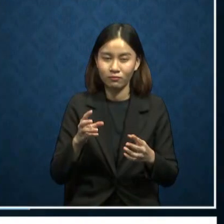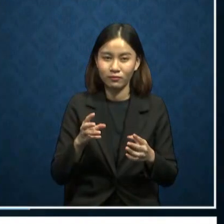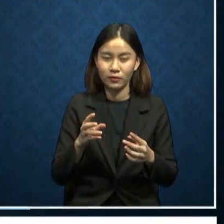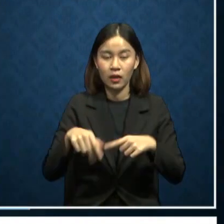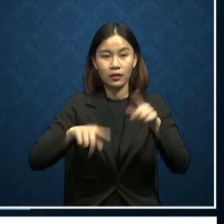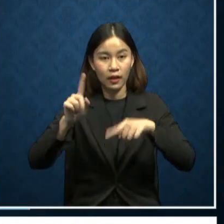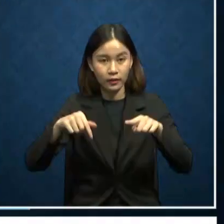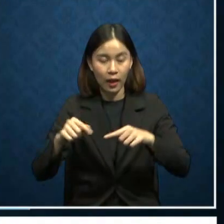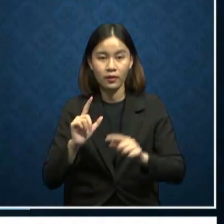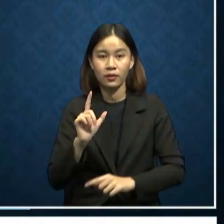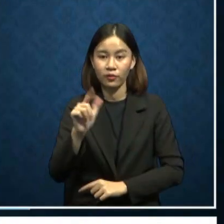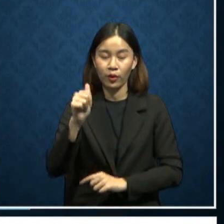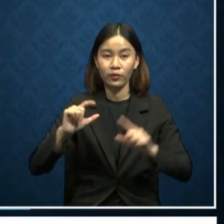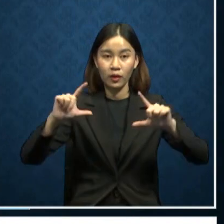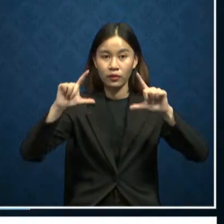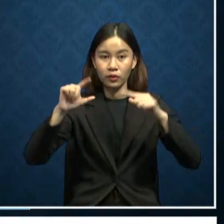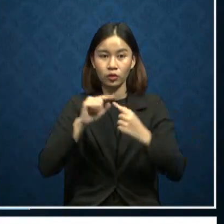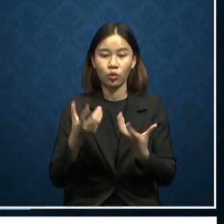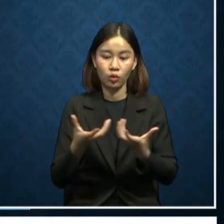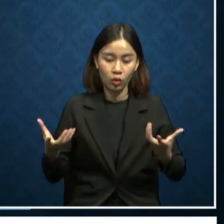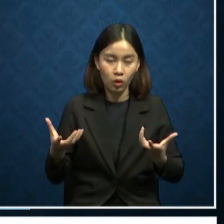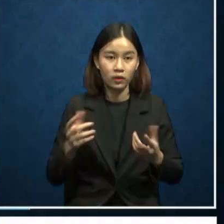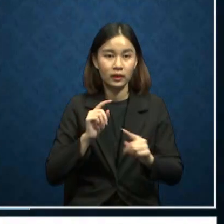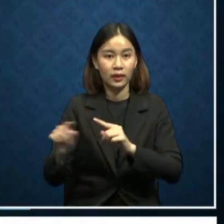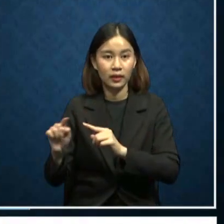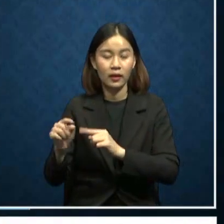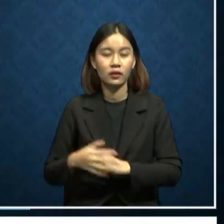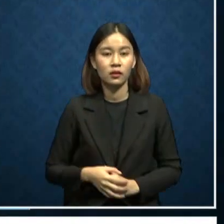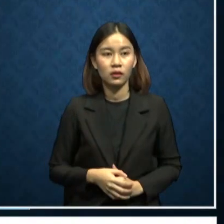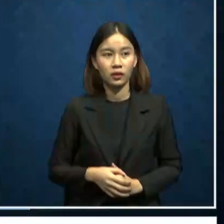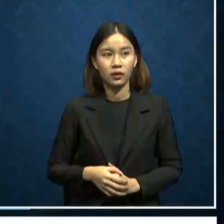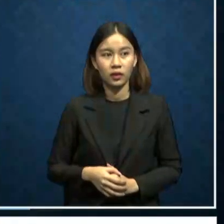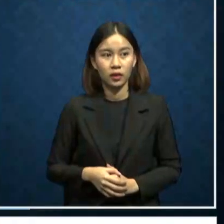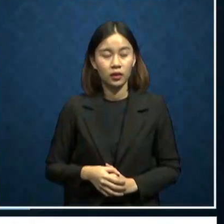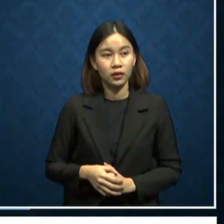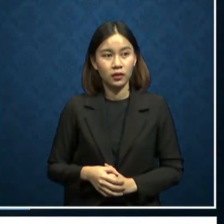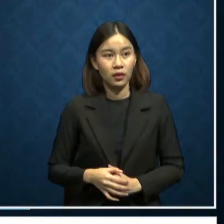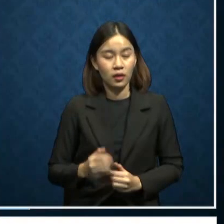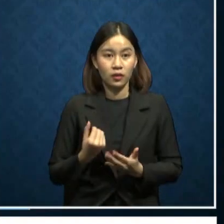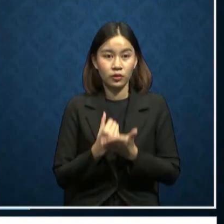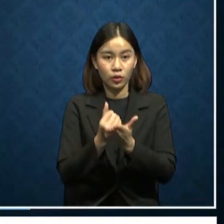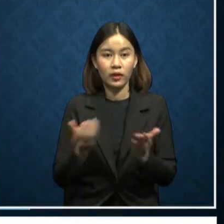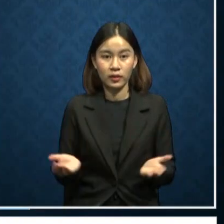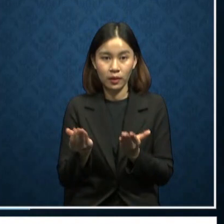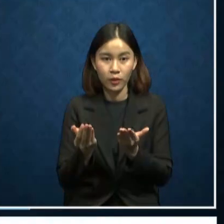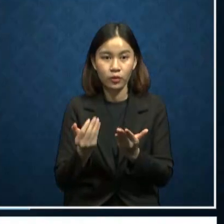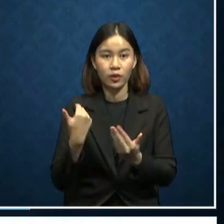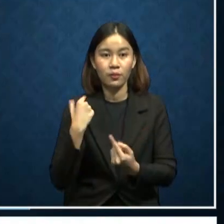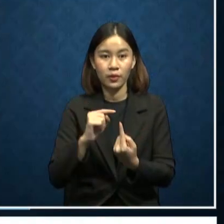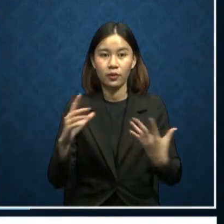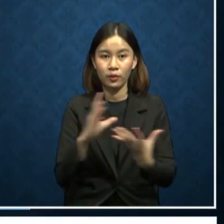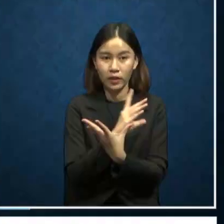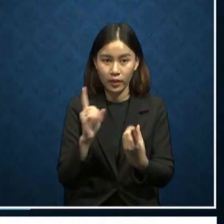โดดเด่นของเอ่อวัตถุแล้วก็สิ่งที่เป็นเ่อสิ่งที่กระตุ้นให้เกิดการขับเคลื่อนเรื่องของ